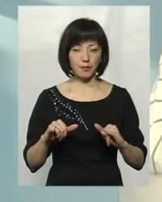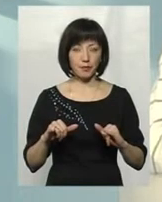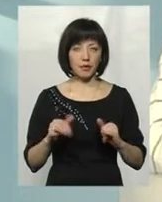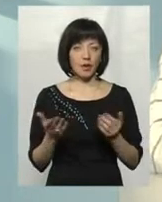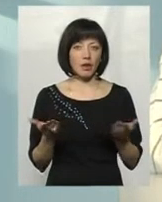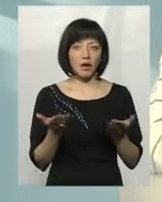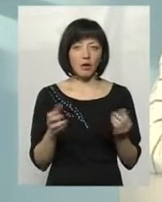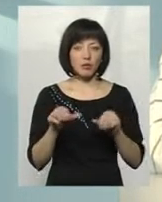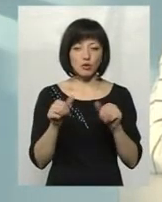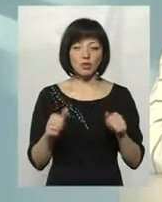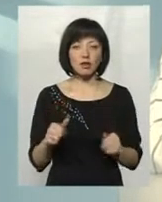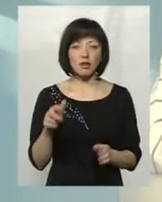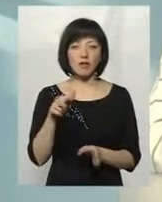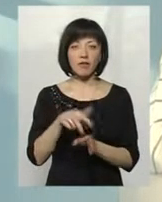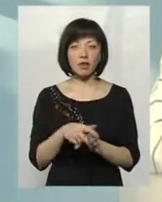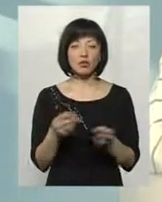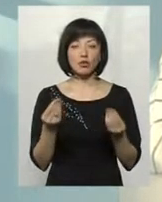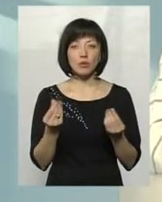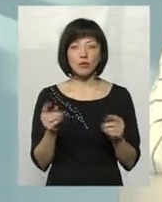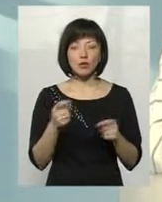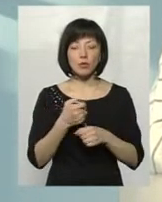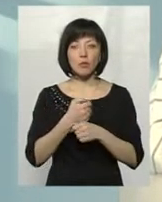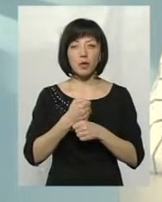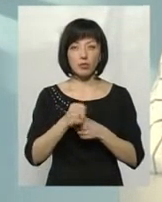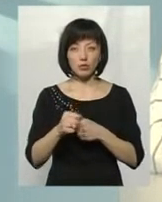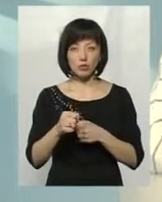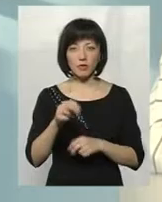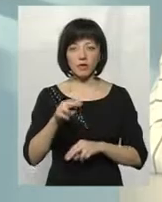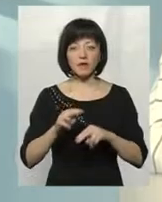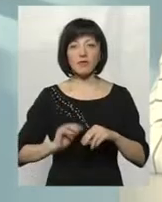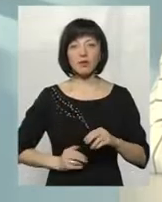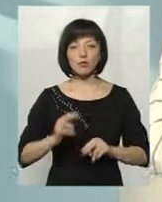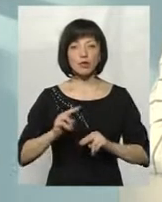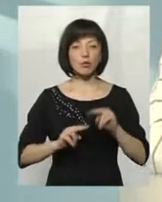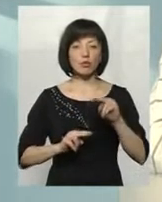якимось чином навантаження грошове, щоб примушувало забудовника